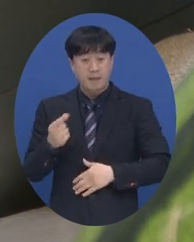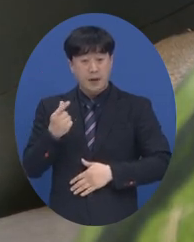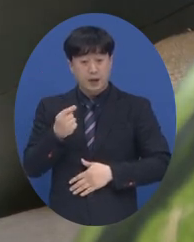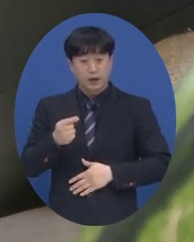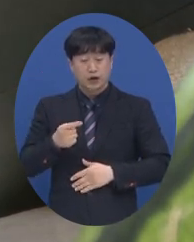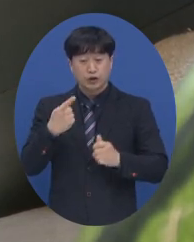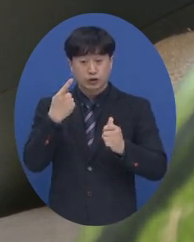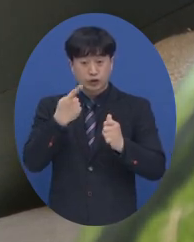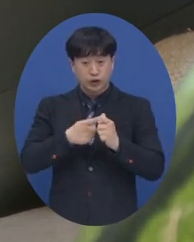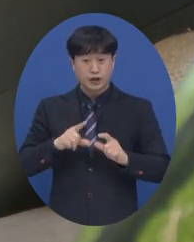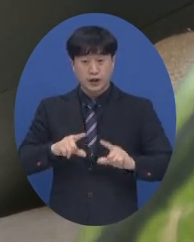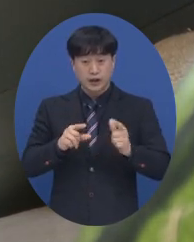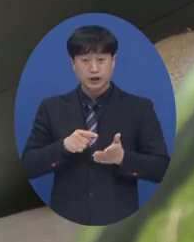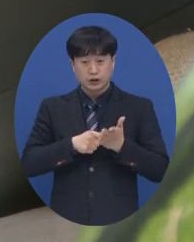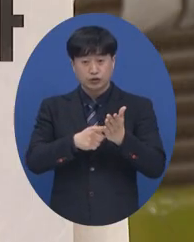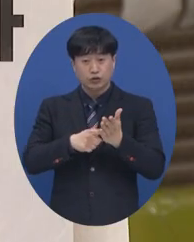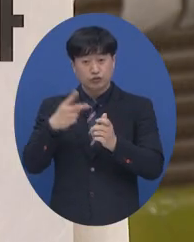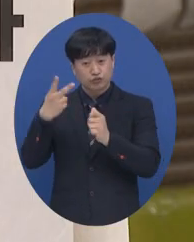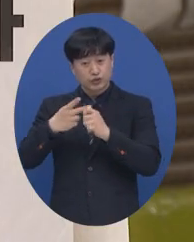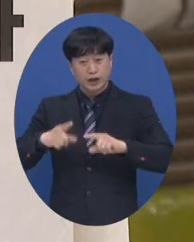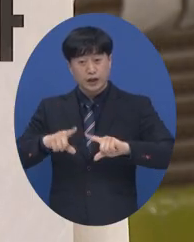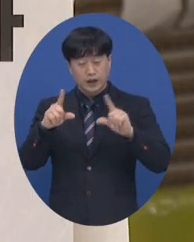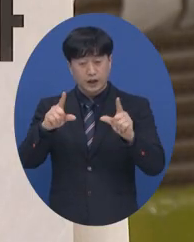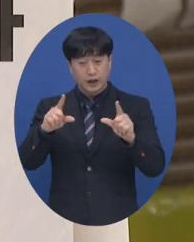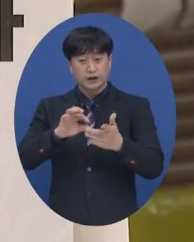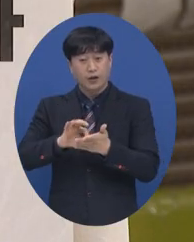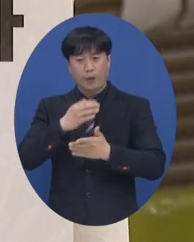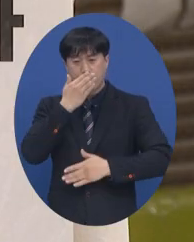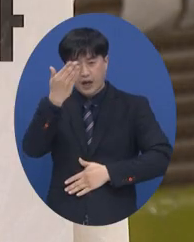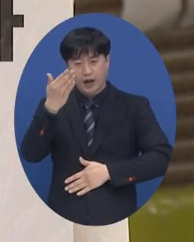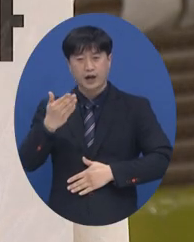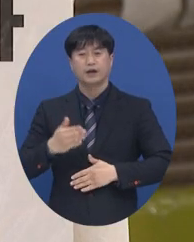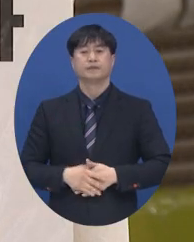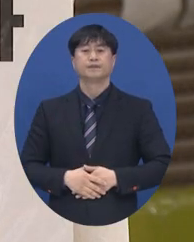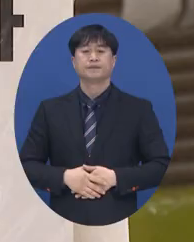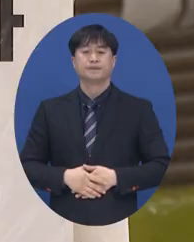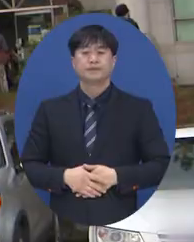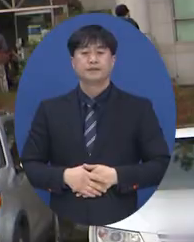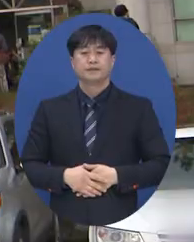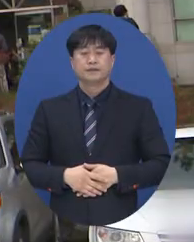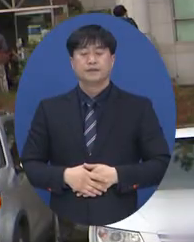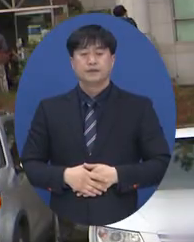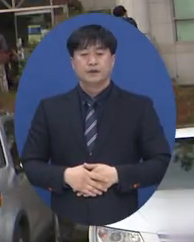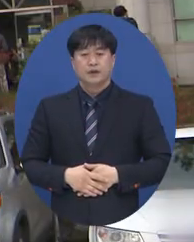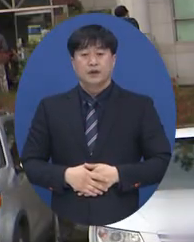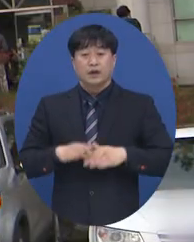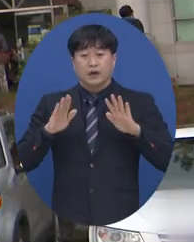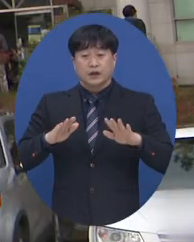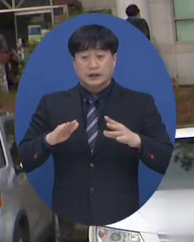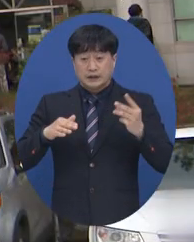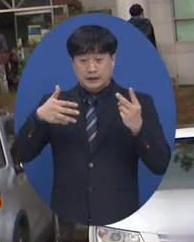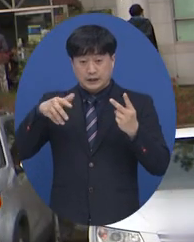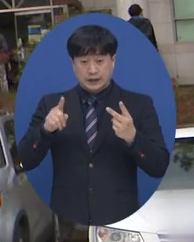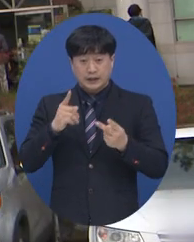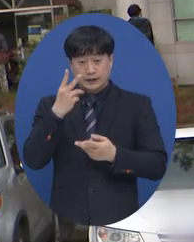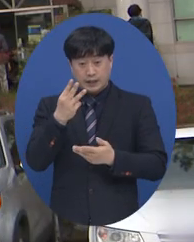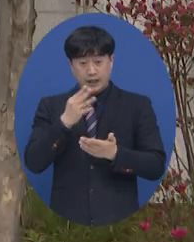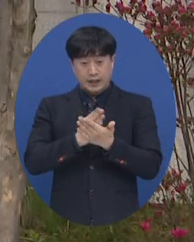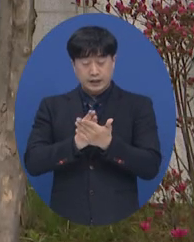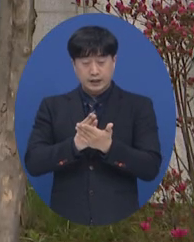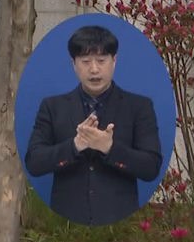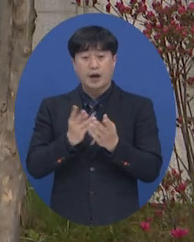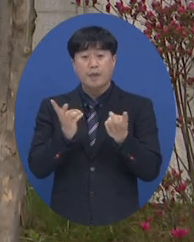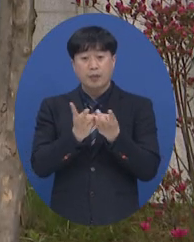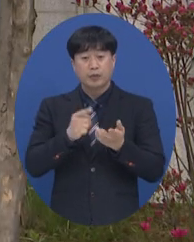첫날 신청에 다음날 2일부터 바로 사용이 가능하단 얘기 입니다 이번 2차 는 3가지 방법으로